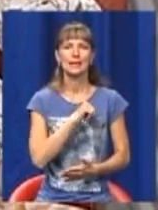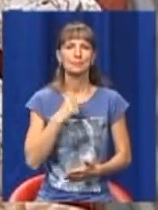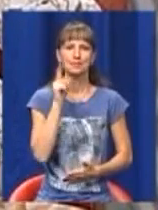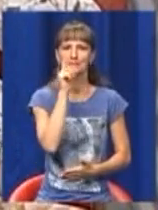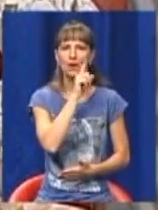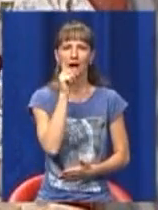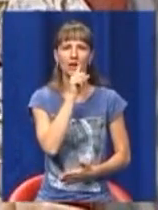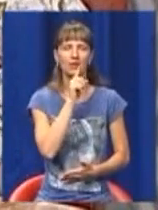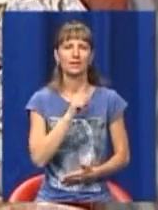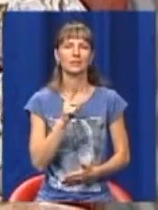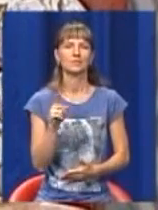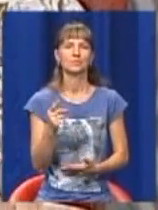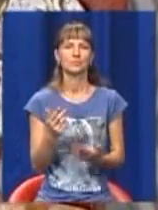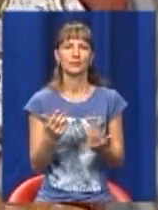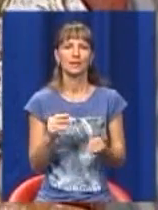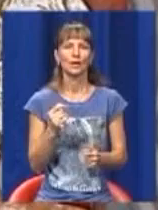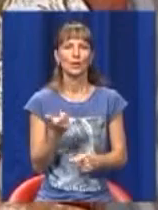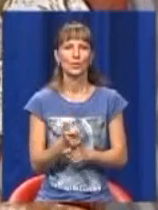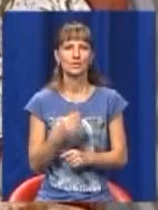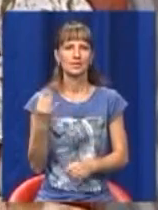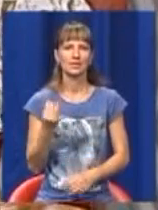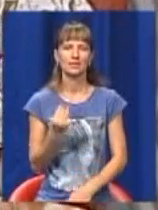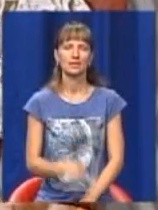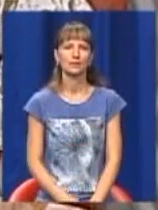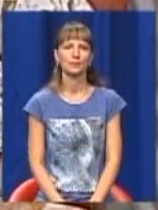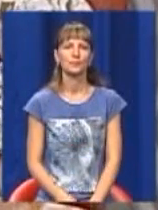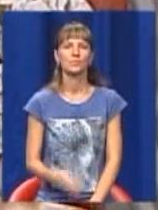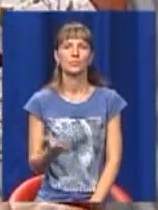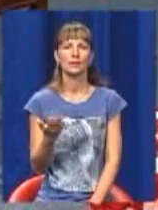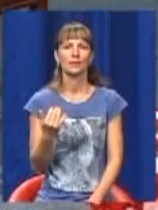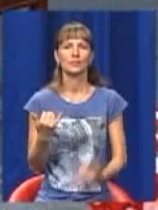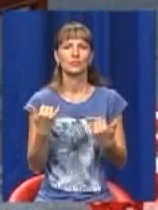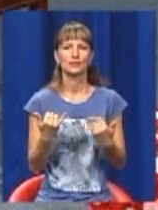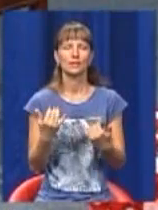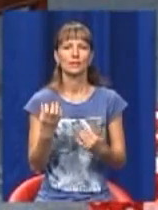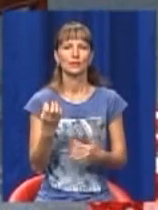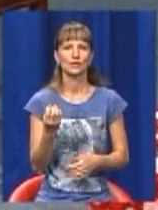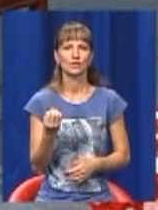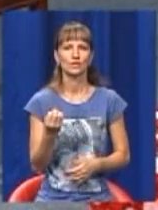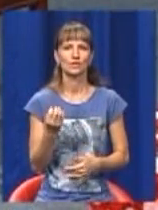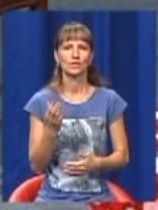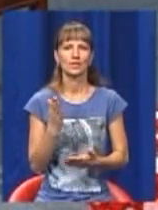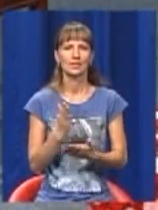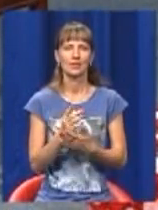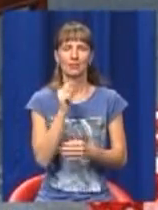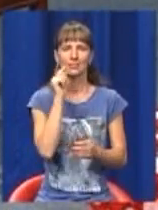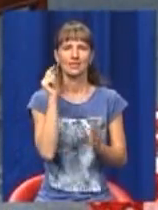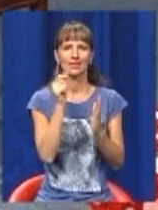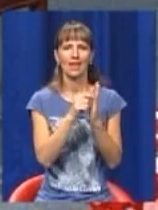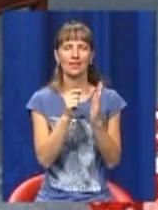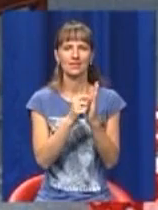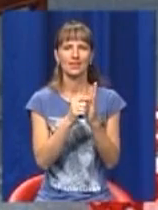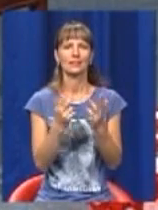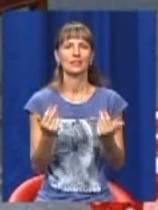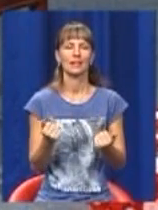маленька. Так, що вона маленька і дуже-дуже цікава. Давайте зараз. І ще є дятел. Так, є